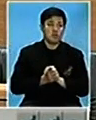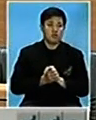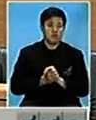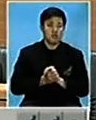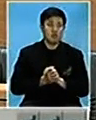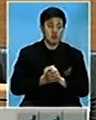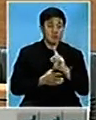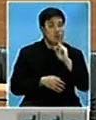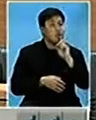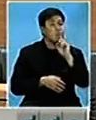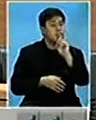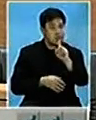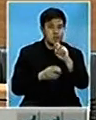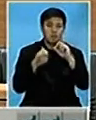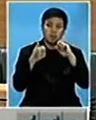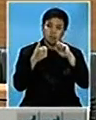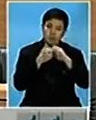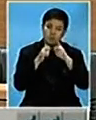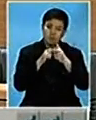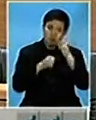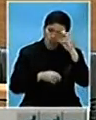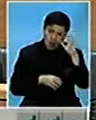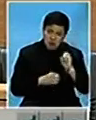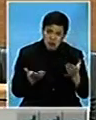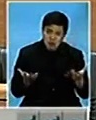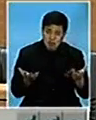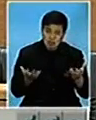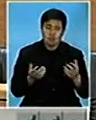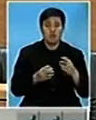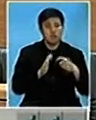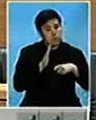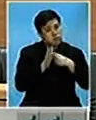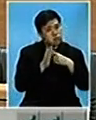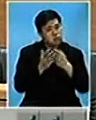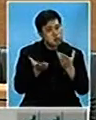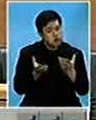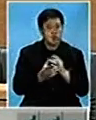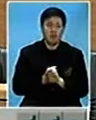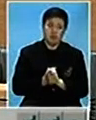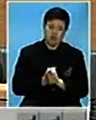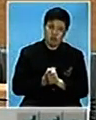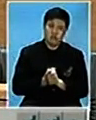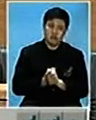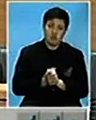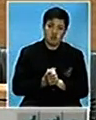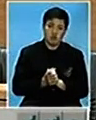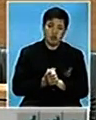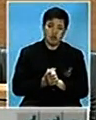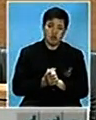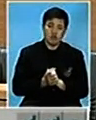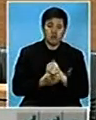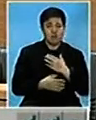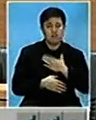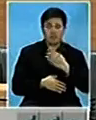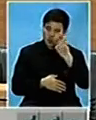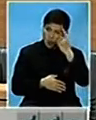คำถามก็คือว่าปัญหาเรานั้นมาจากอะไรและสาเหตุของมันคืออะไรเพราะฉะนั้นผมจึ